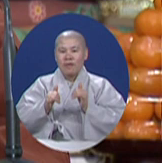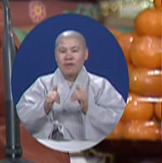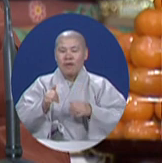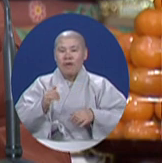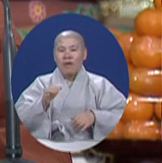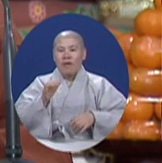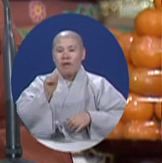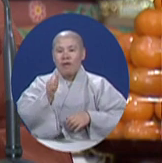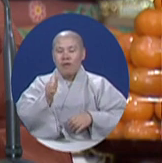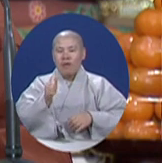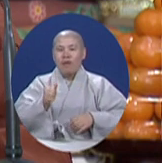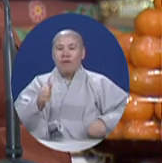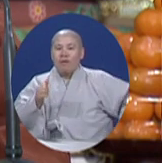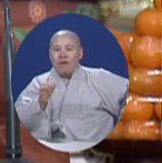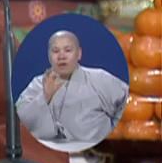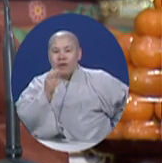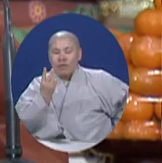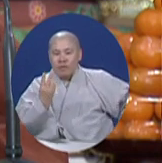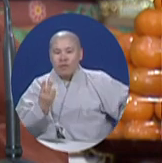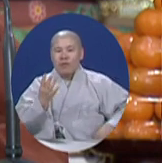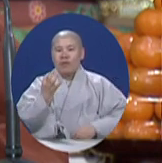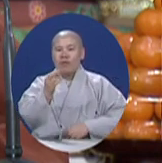요자를 써서 요중이라고 합니다. 요중.